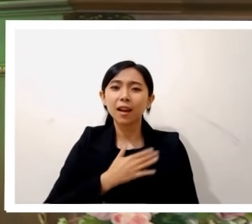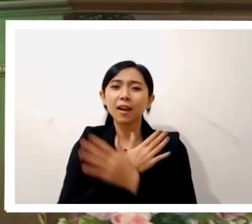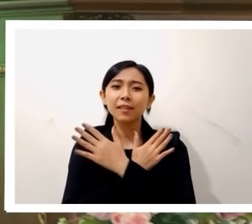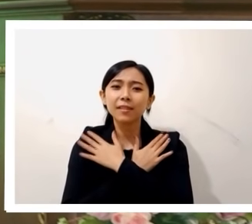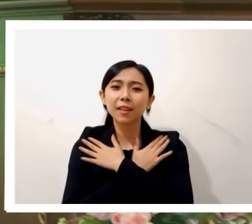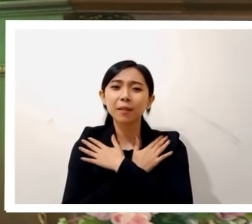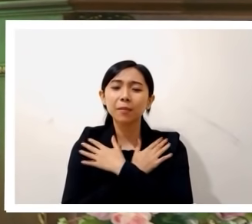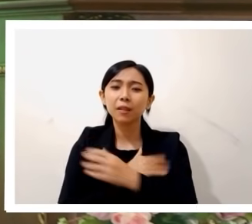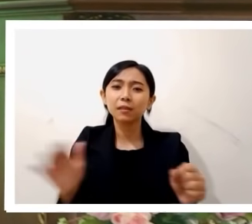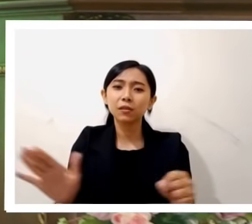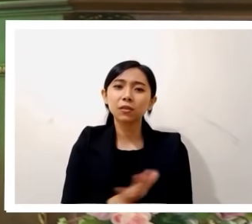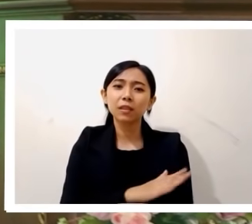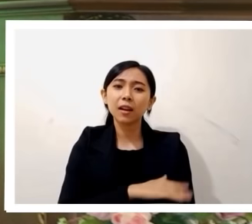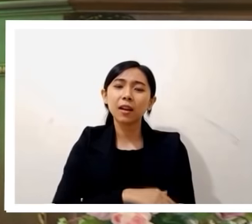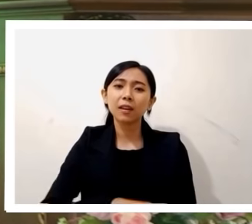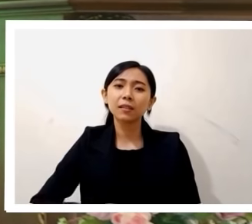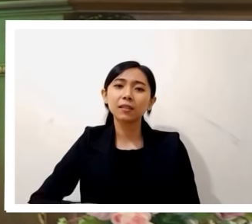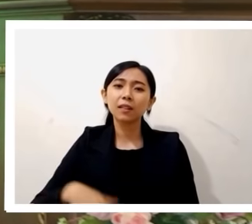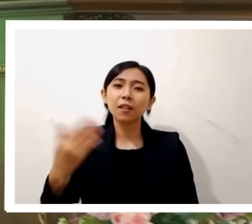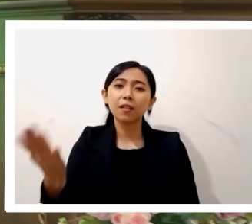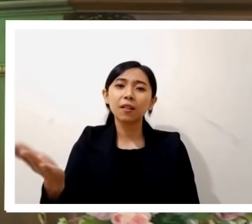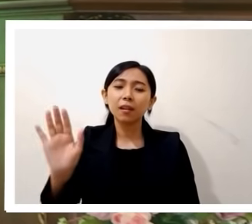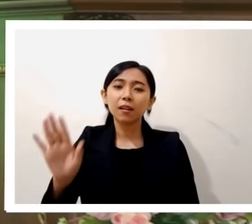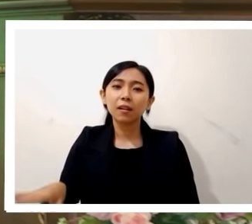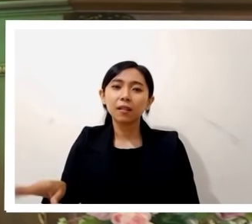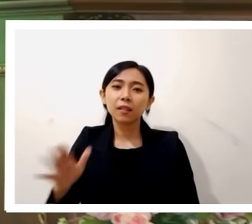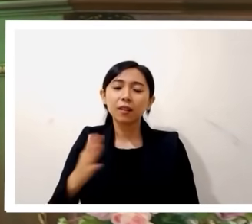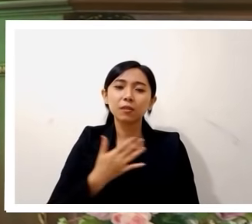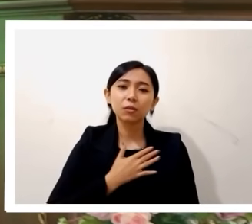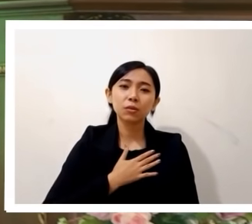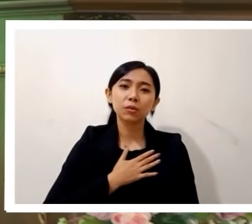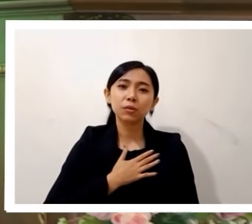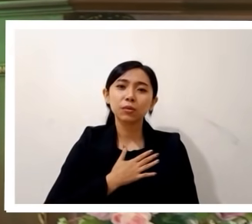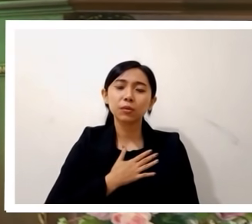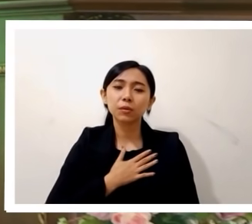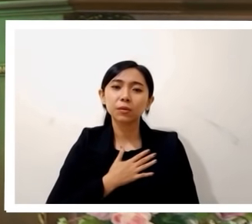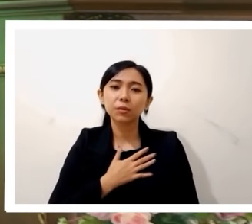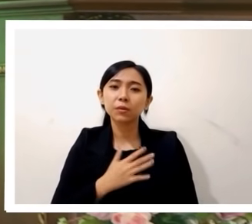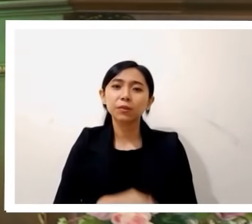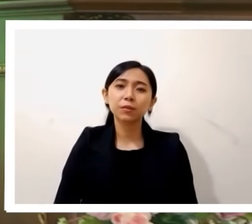cintai sepenuhnya engkau anakku.